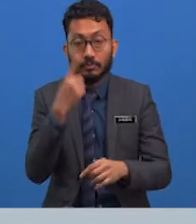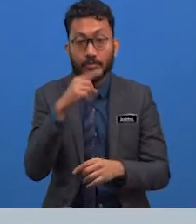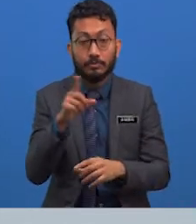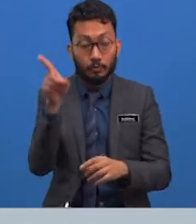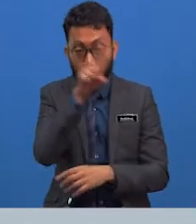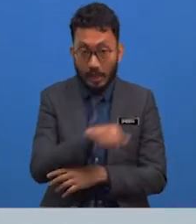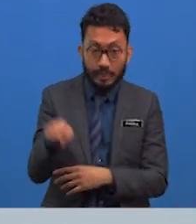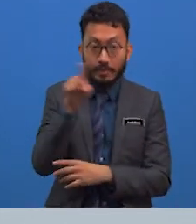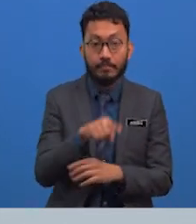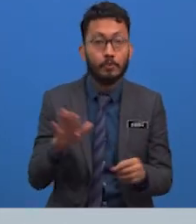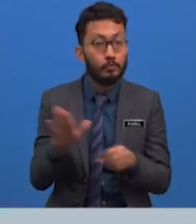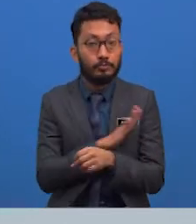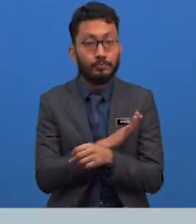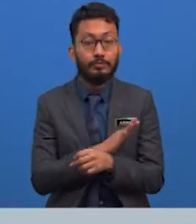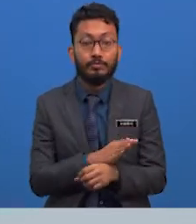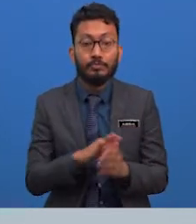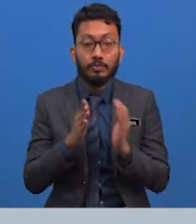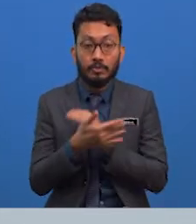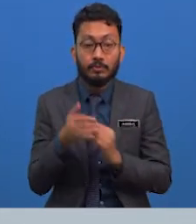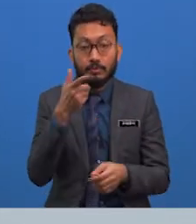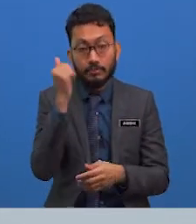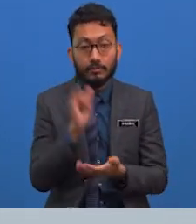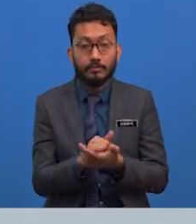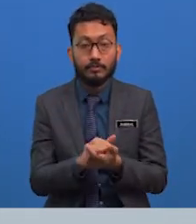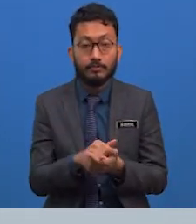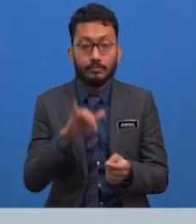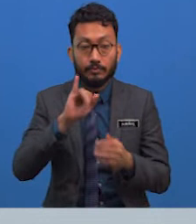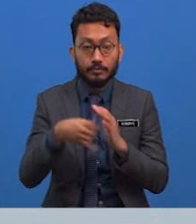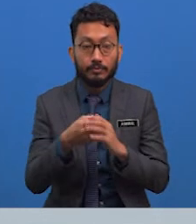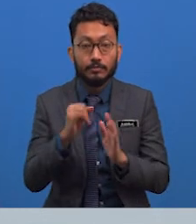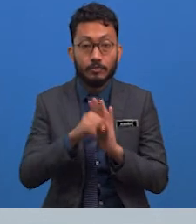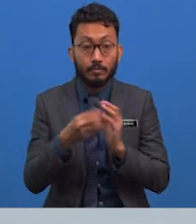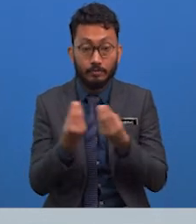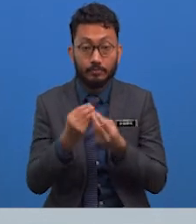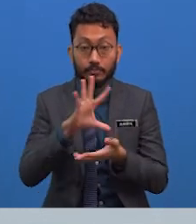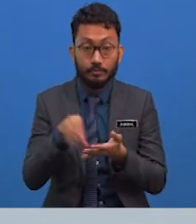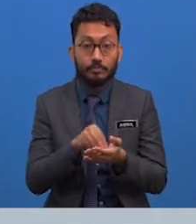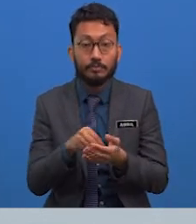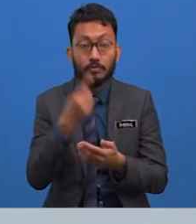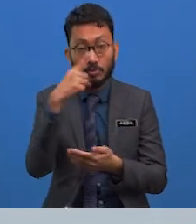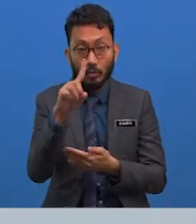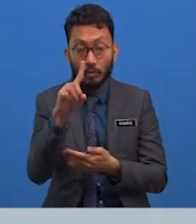penuh. Oleh kerana jumlah sudut bagi bulatan penuh ialah